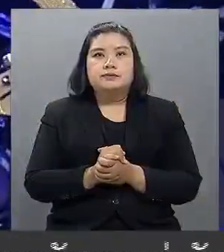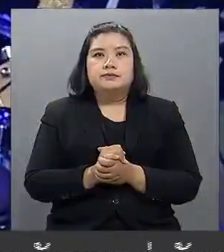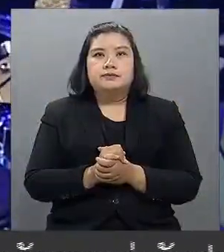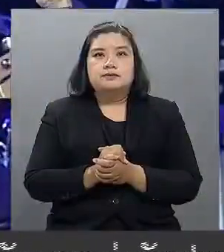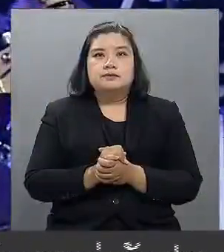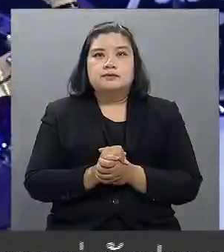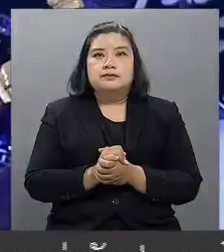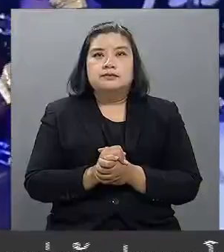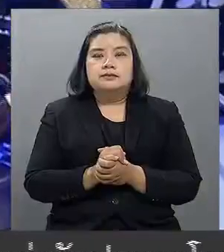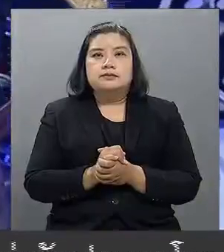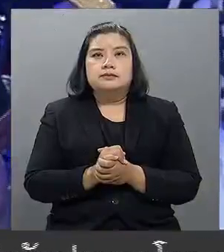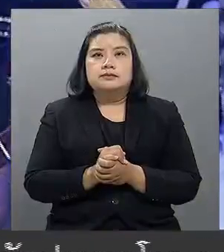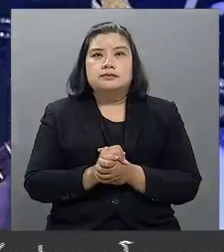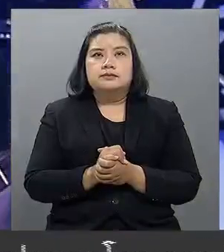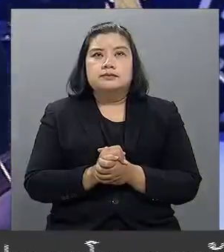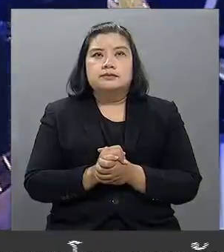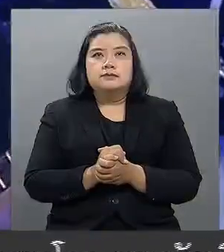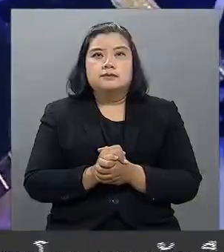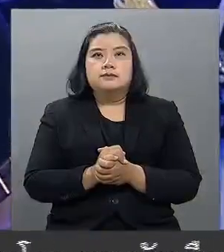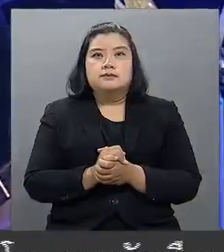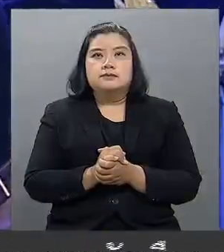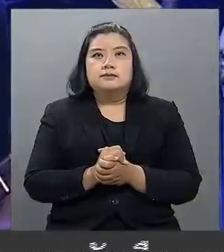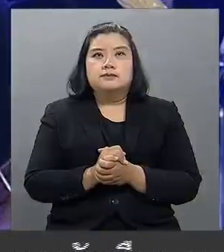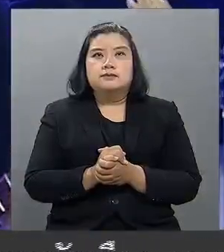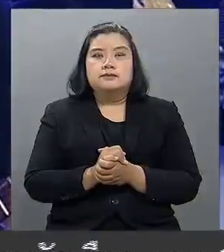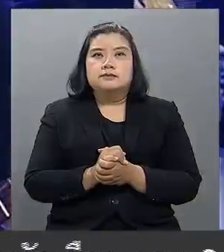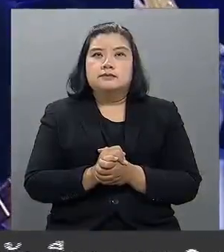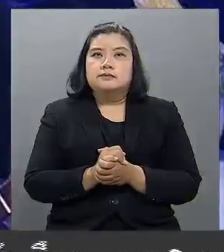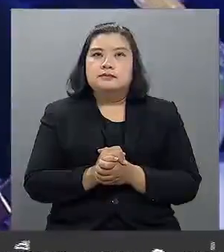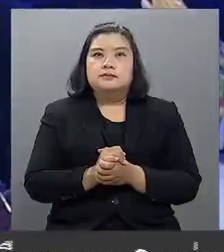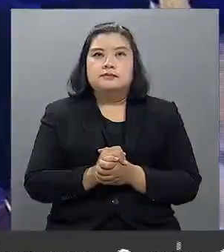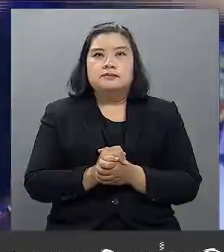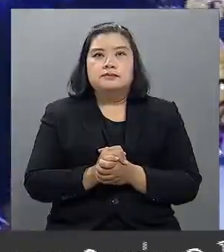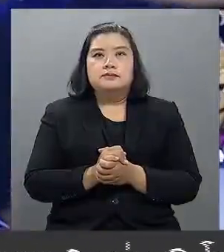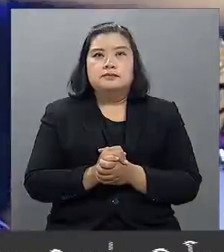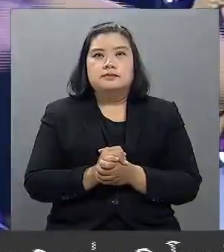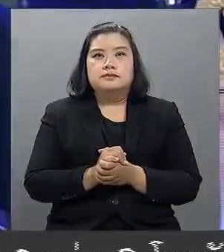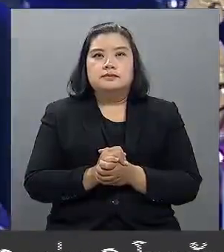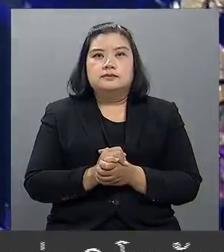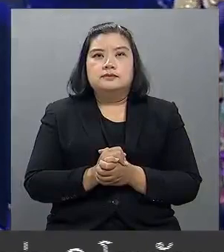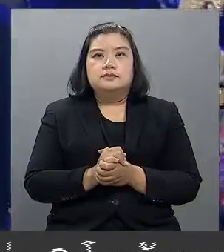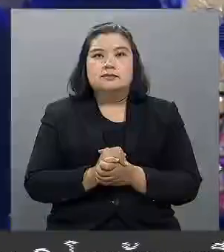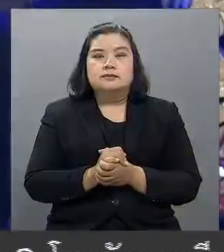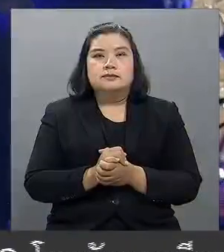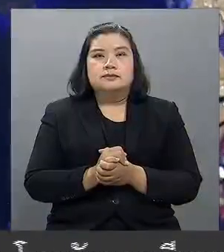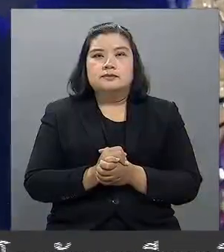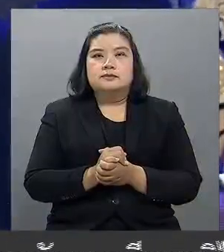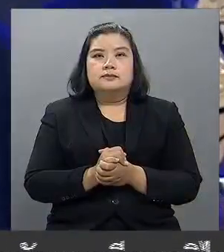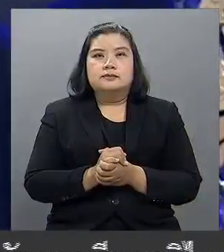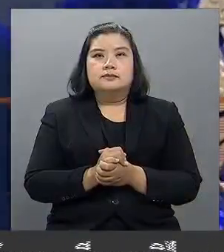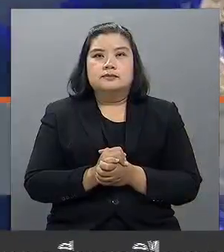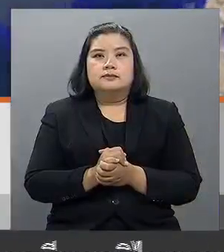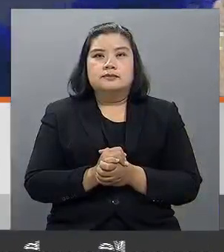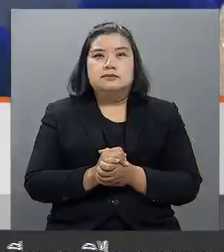ดหมายจบลงแล้วทำลายเผาจดหมายก็ตามใจเธ